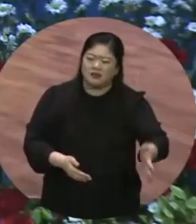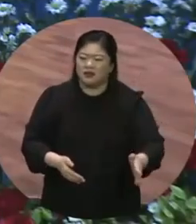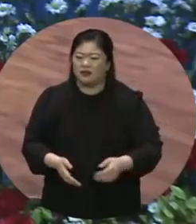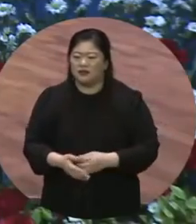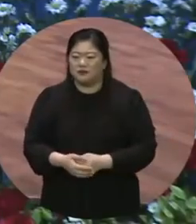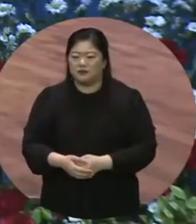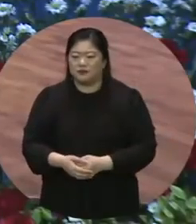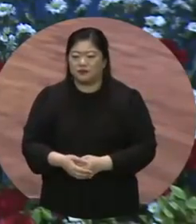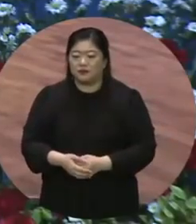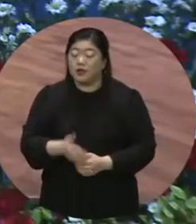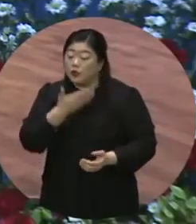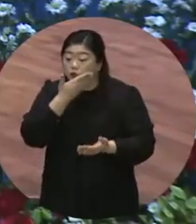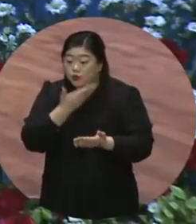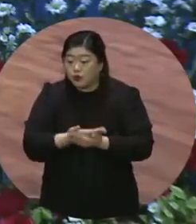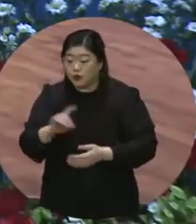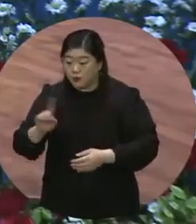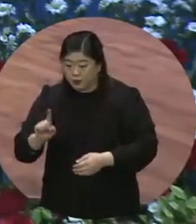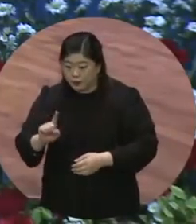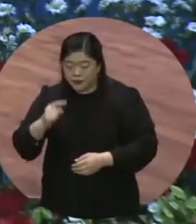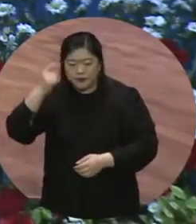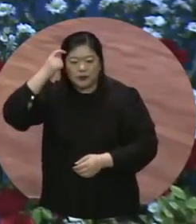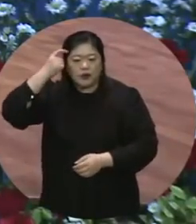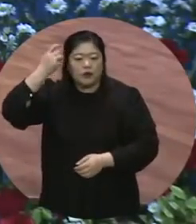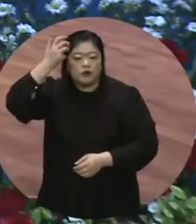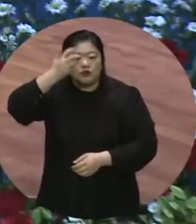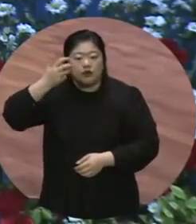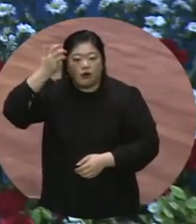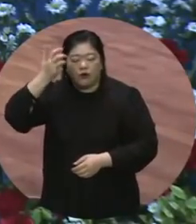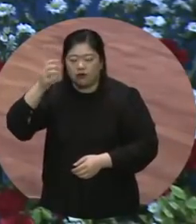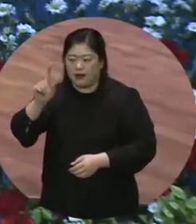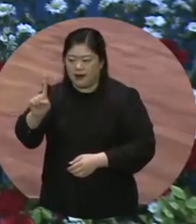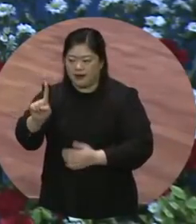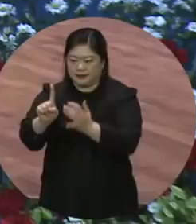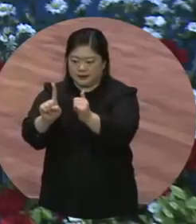중요한 우리의 본론이 뭐냐? 한 영혼 살려내는 거예요.